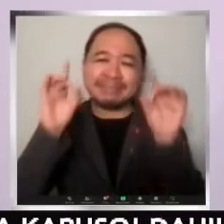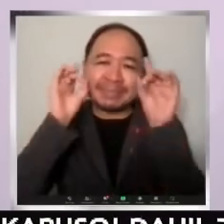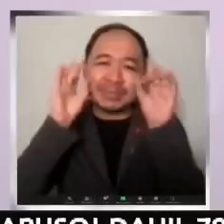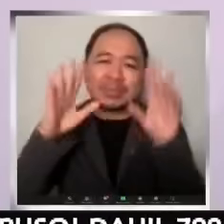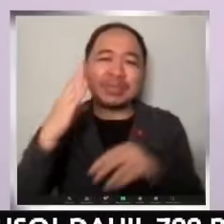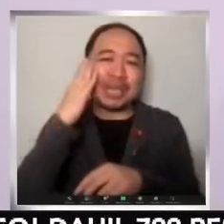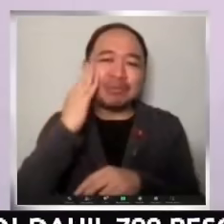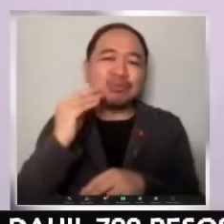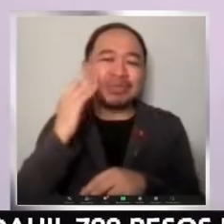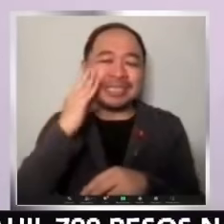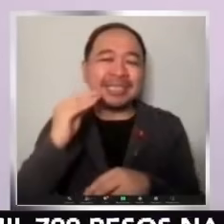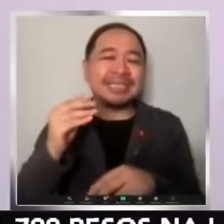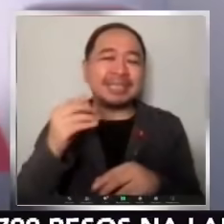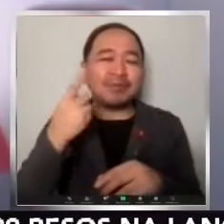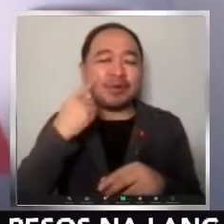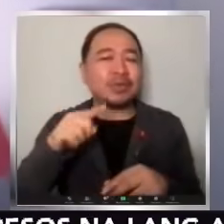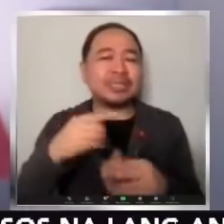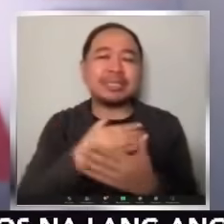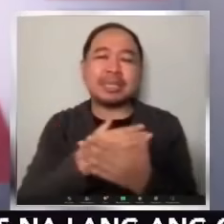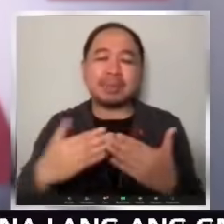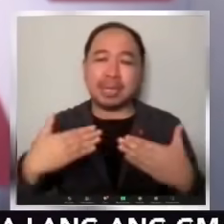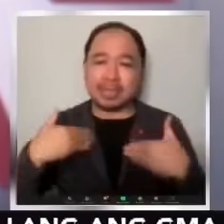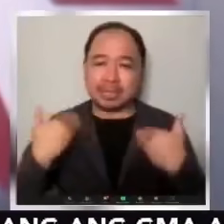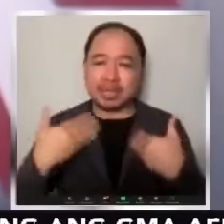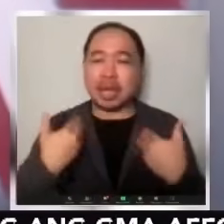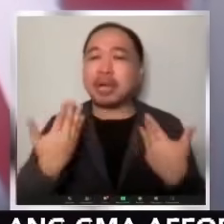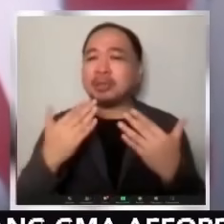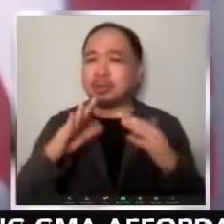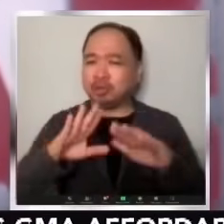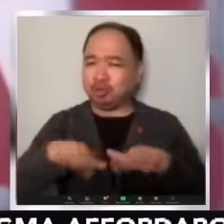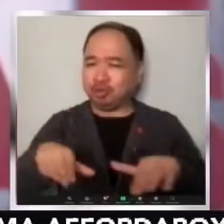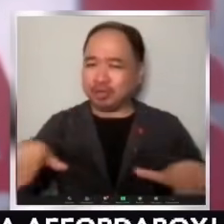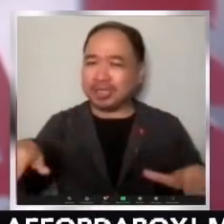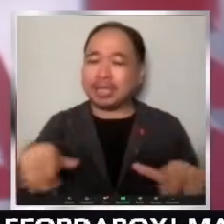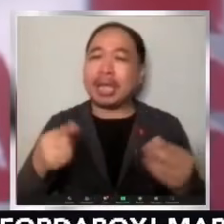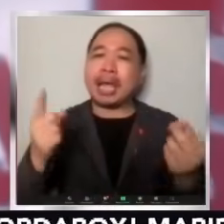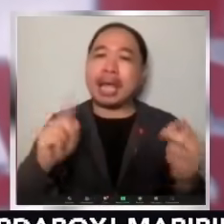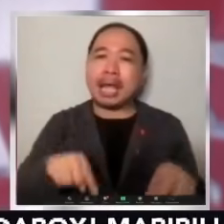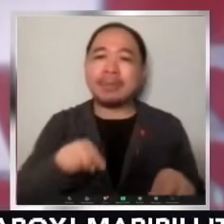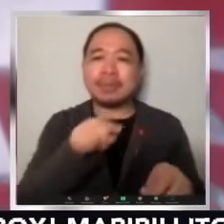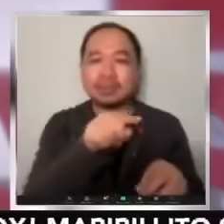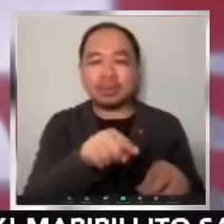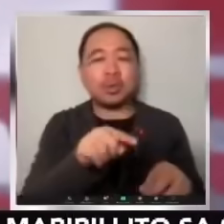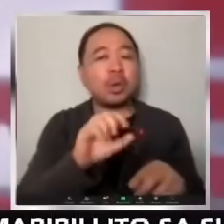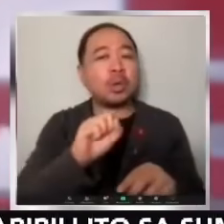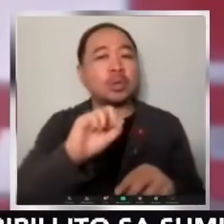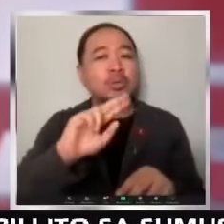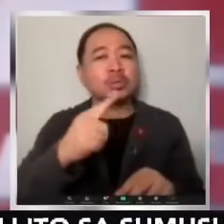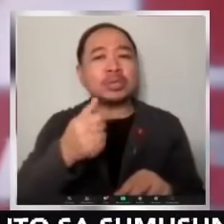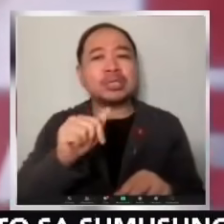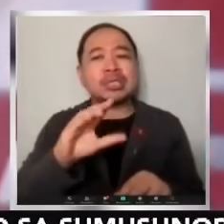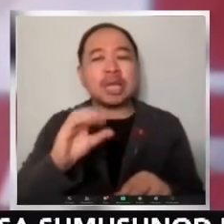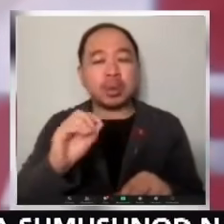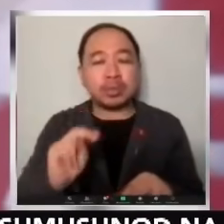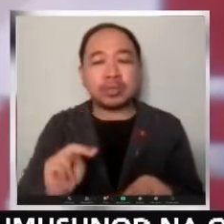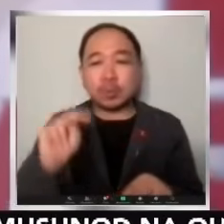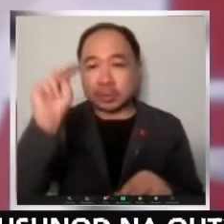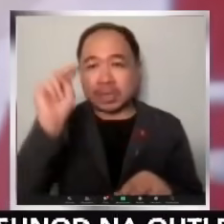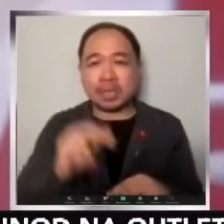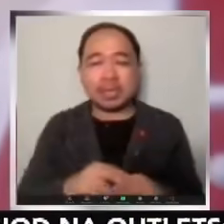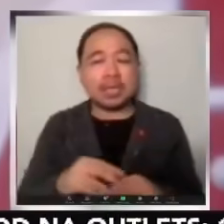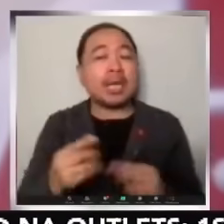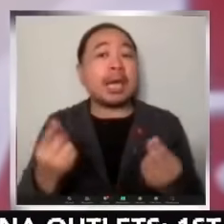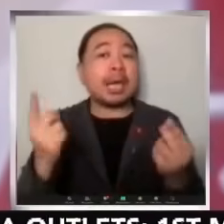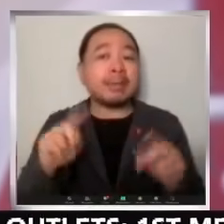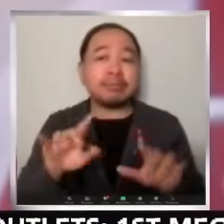kulto sa Surigao del Norte. Sa Senado, isinawalat ang dinanas ng ilan na pinagsamantalahan at puwersahan pa